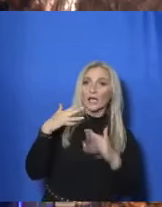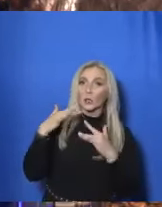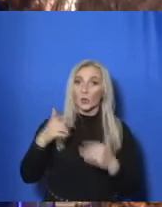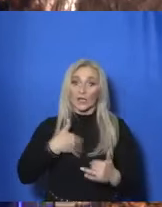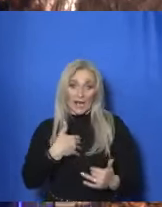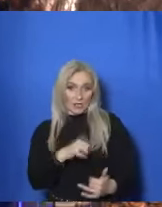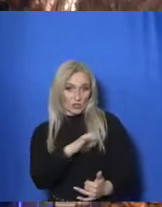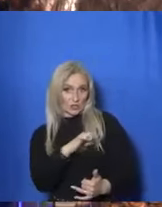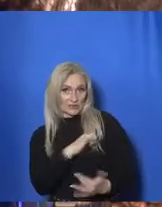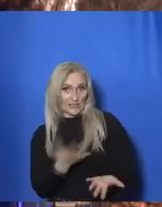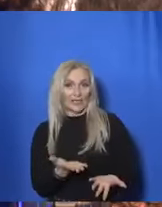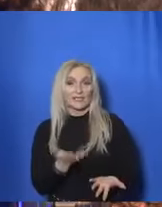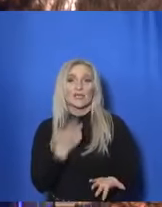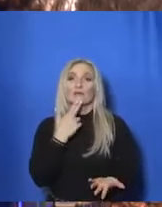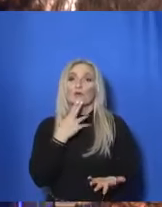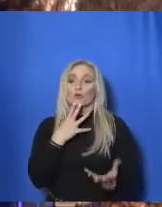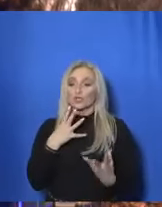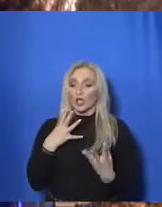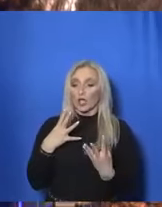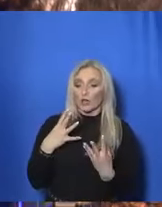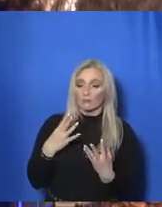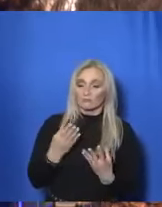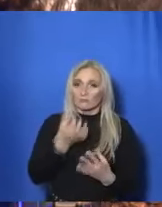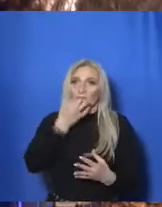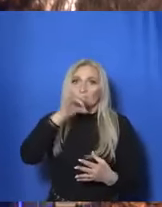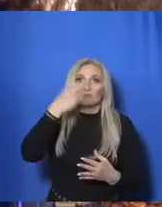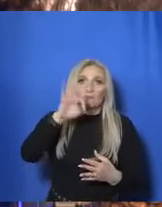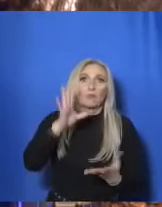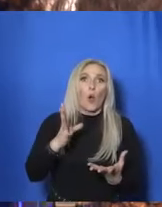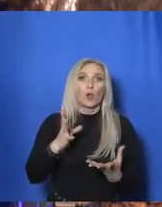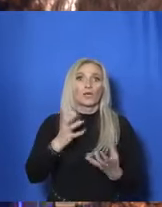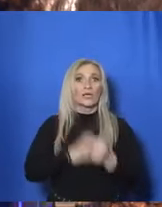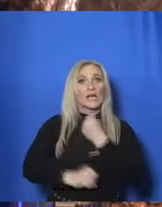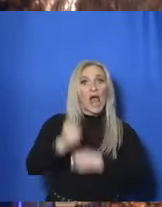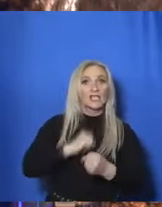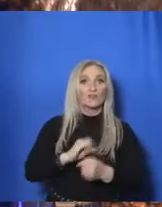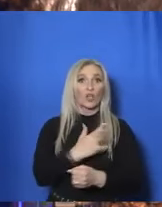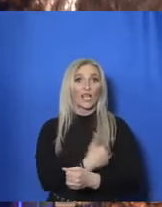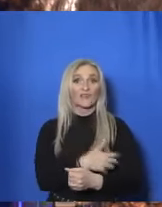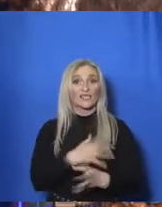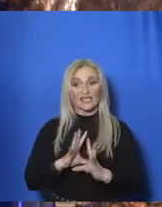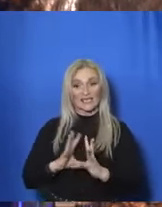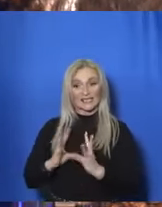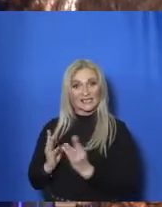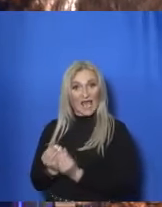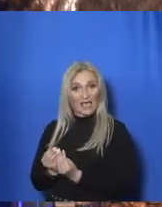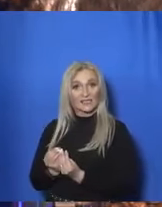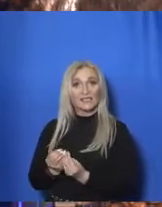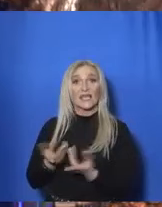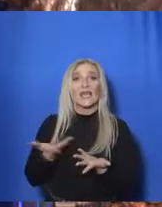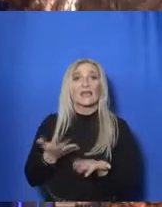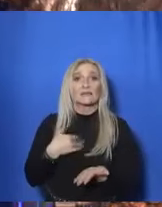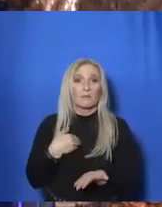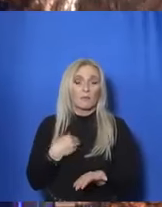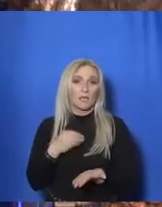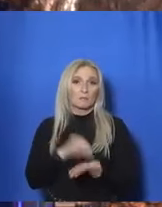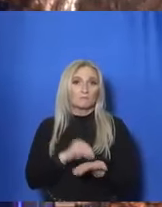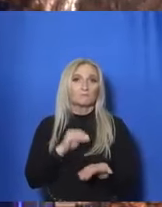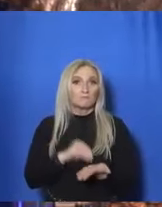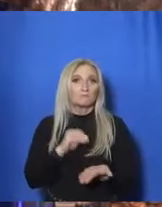naših interesa koji se okupljaju oko napretka i razvoja hrvatske zajednice u čemu